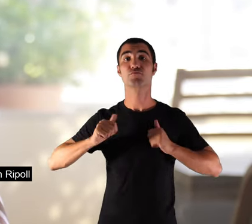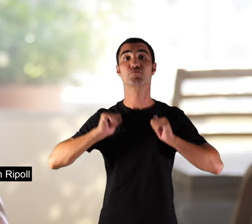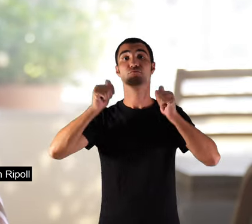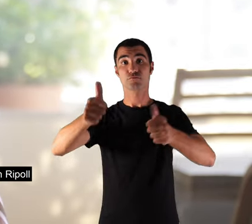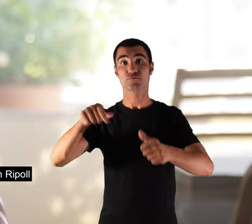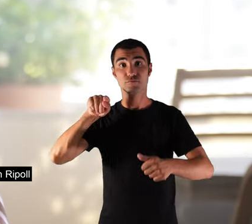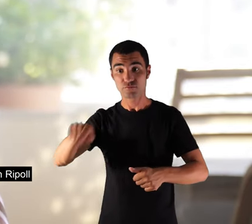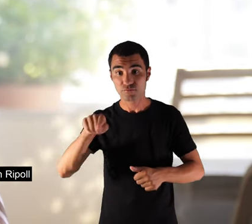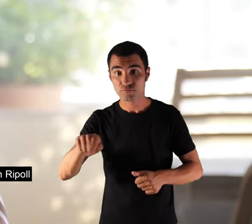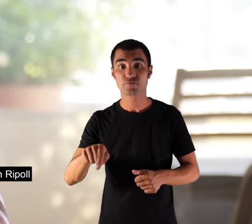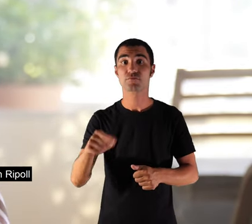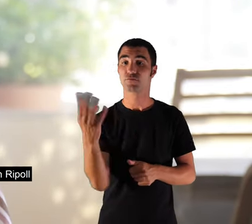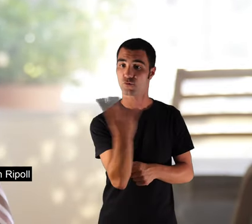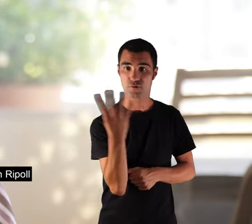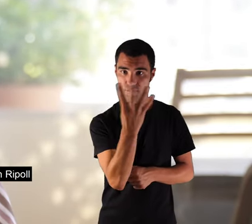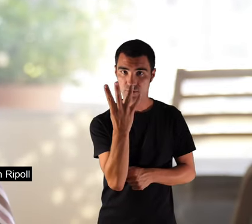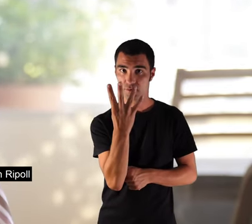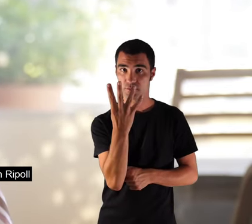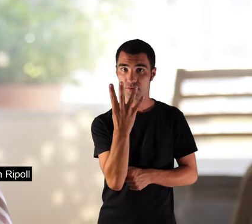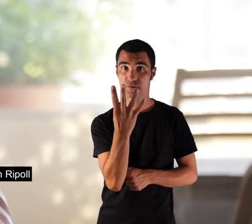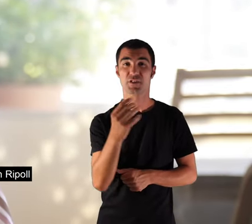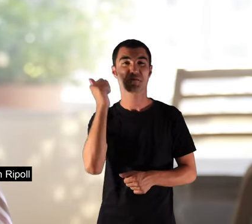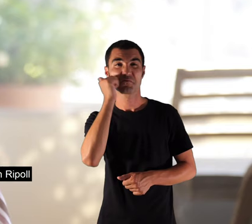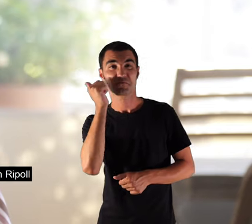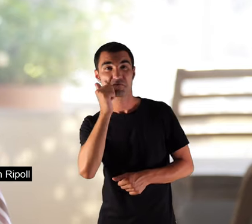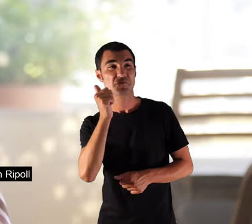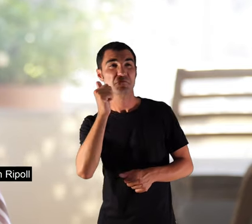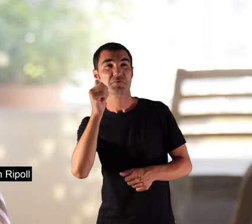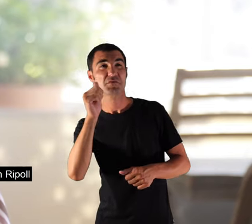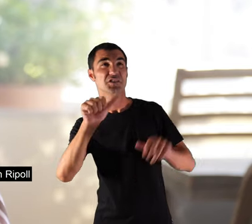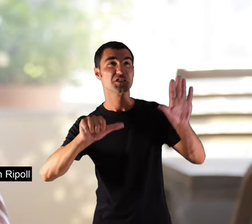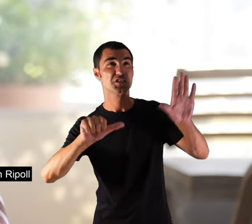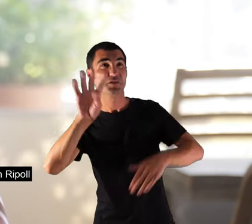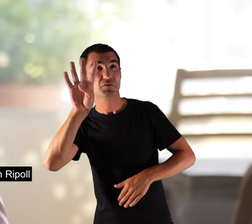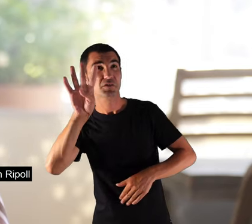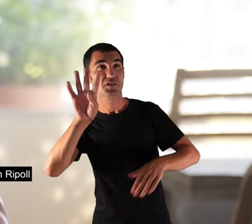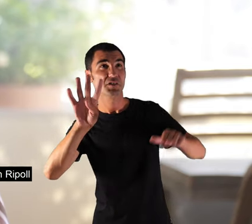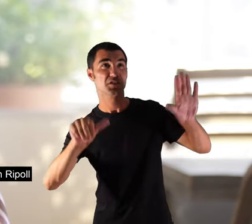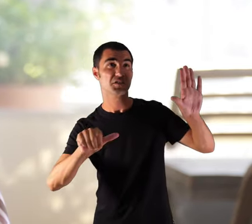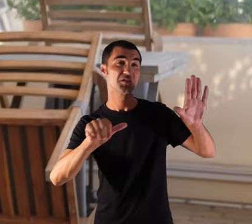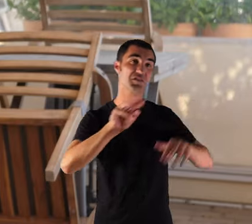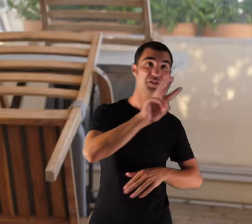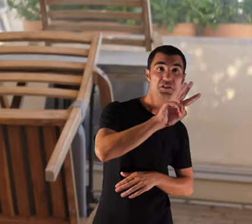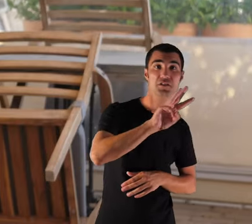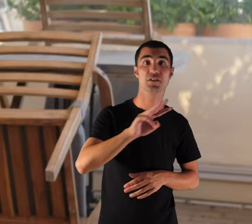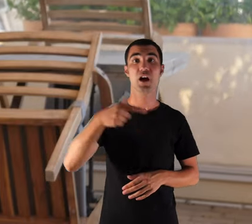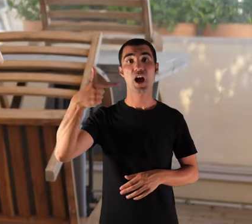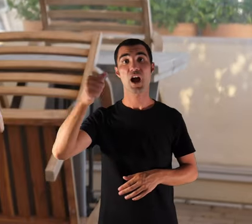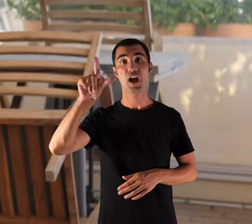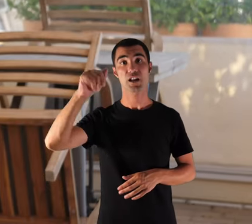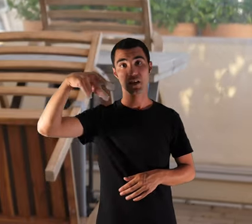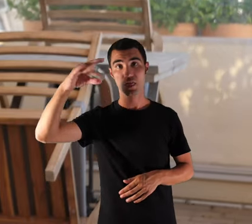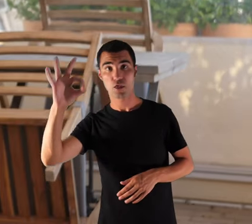63 o 64, que hi havia en Galindo, Isidro Prat i en Joan Ripoll. Nosaltres vaig començar